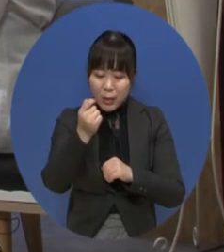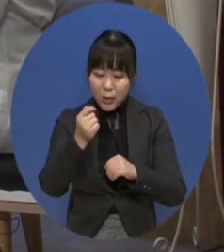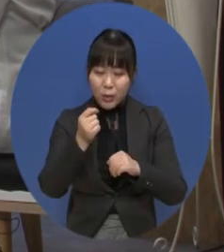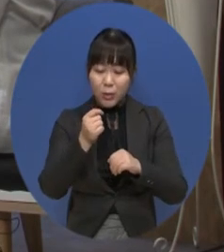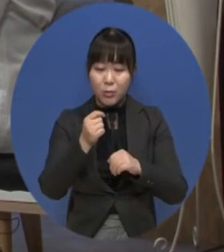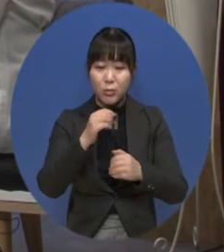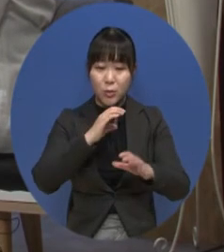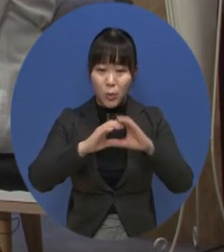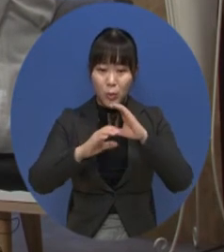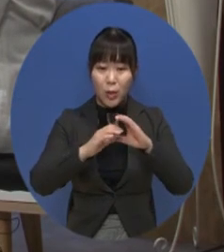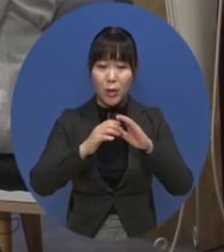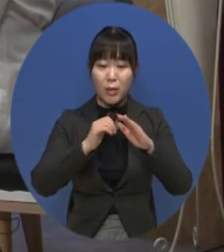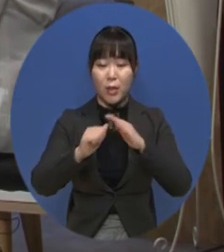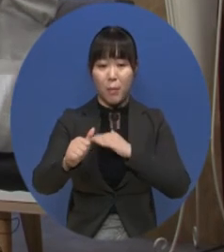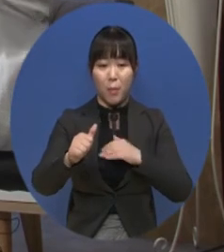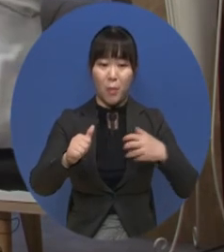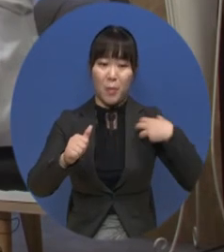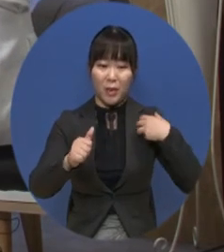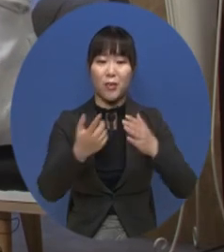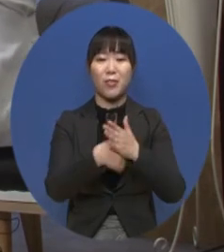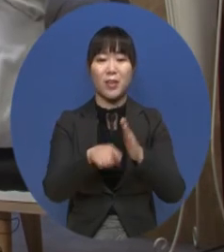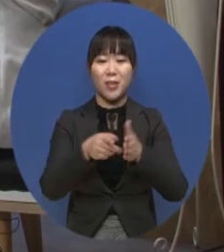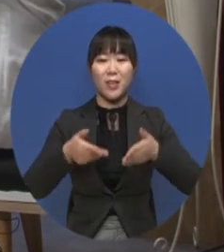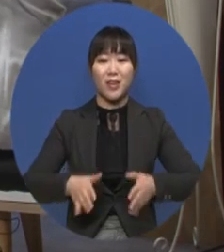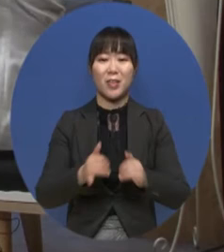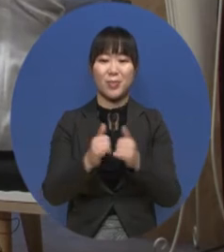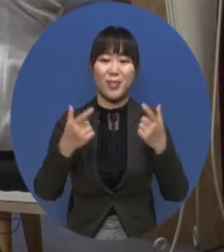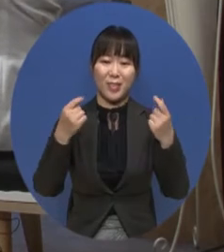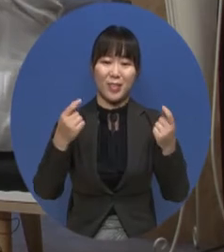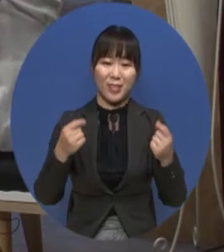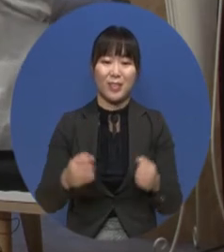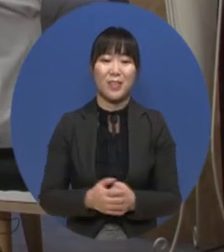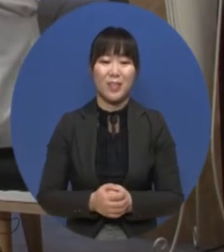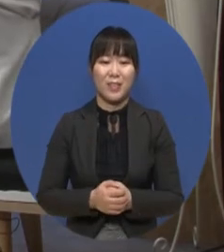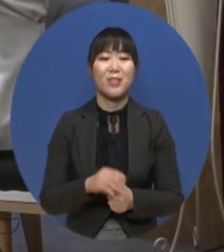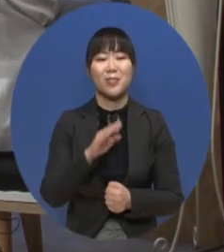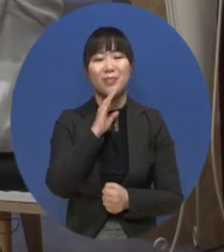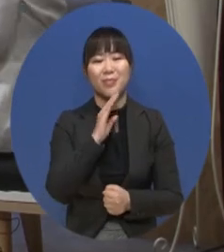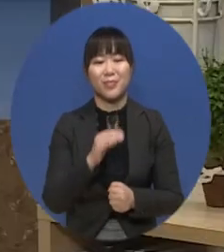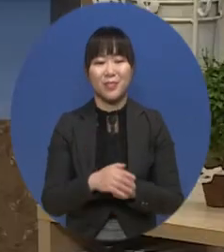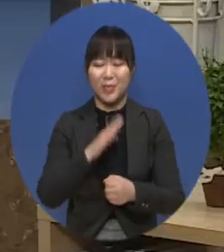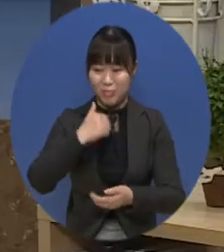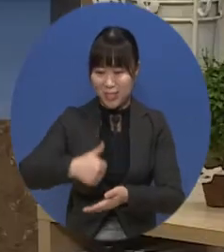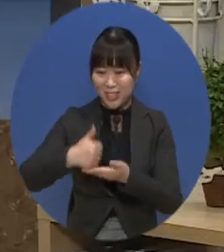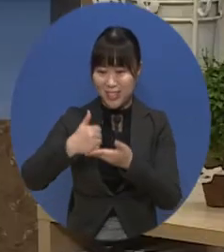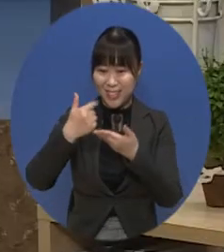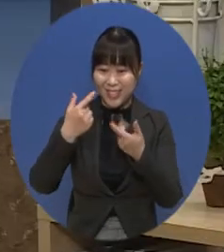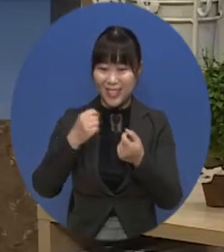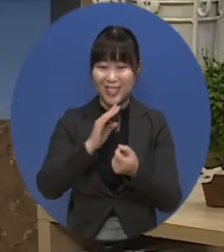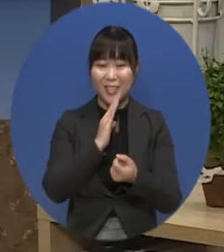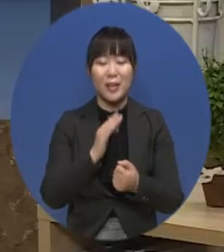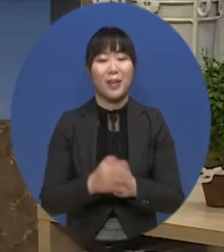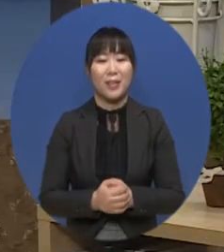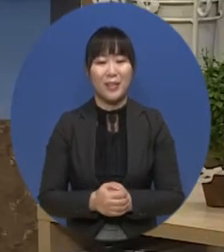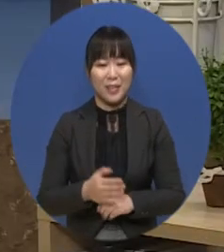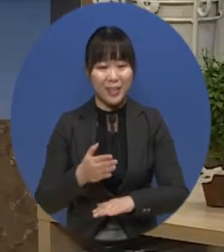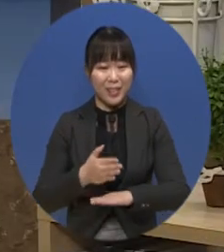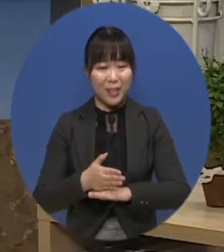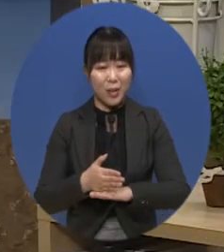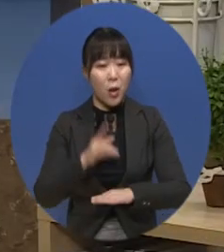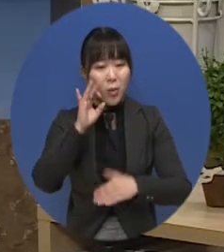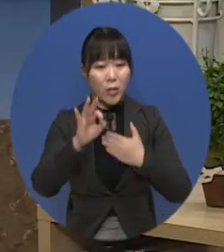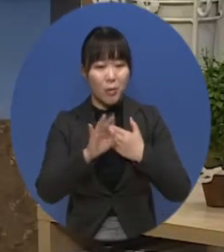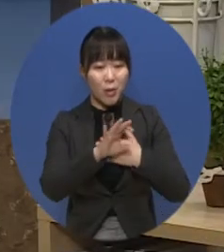소통에 대표직을 하기 위해서 태어나신 분 같아요. 성향적으로. 칭찬인 것 같아요. 네, 왜냐면 감사합니다. 이제